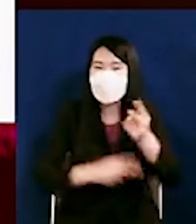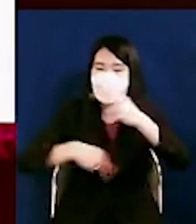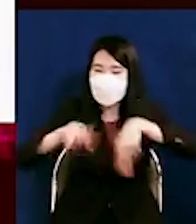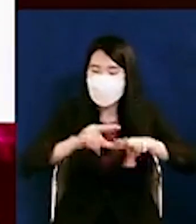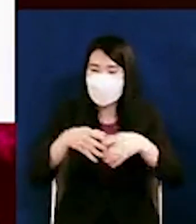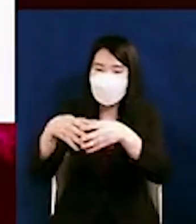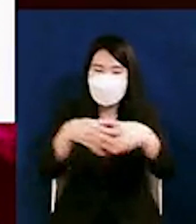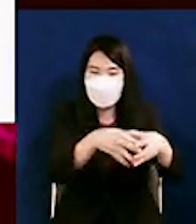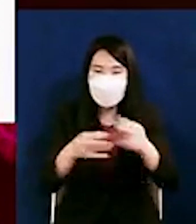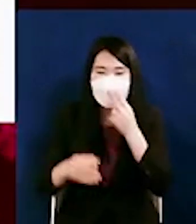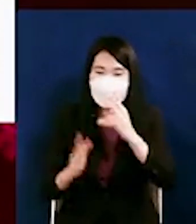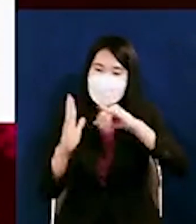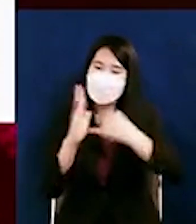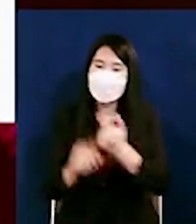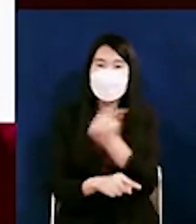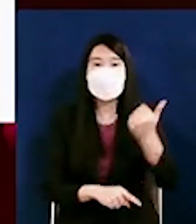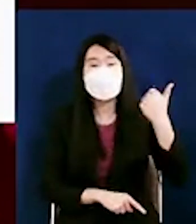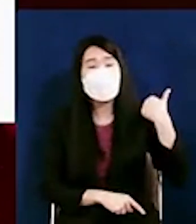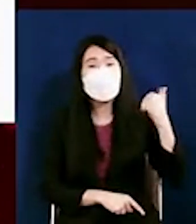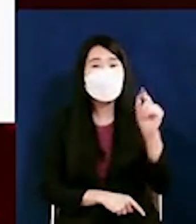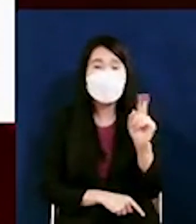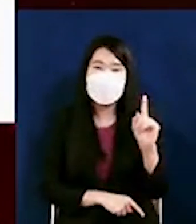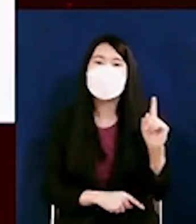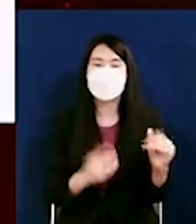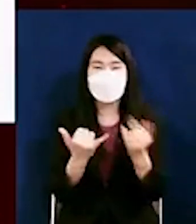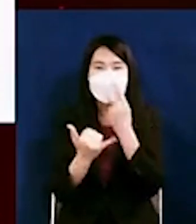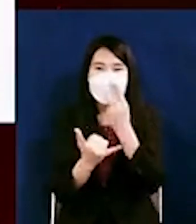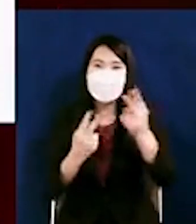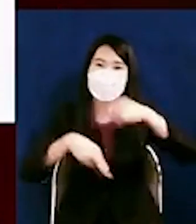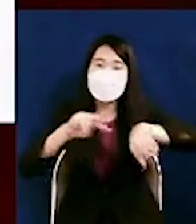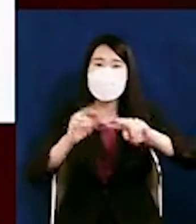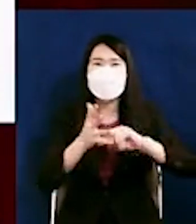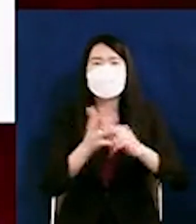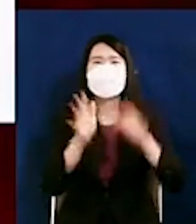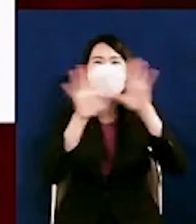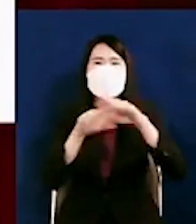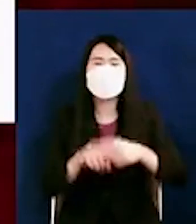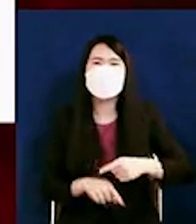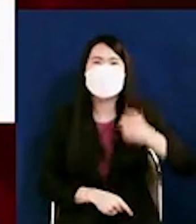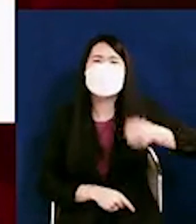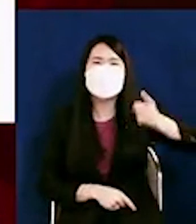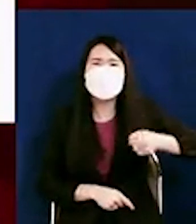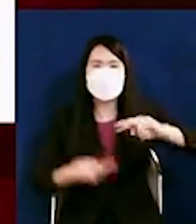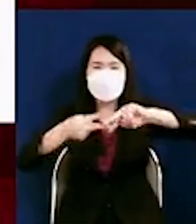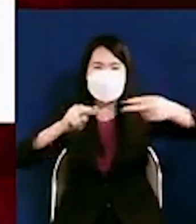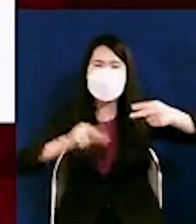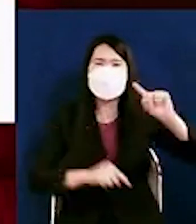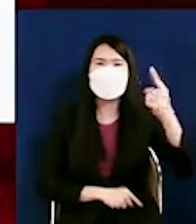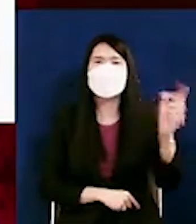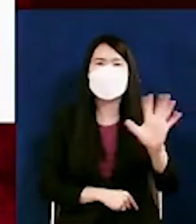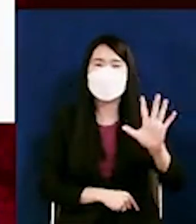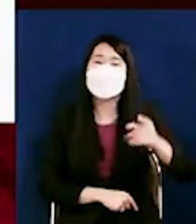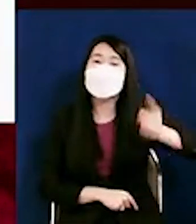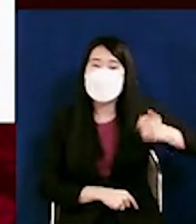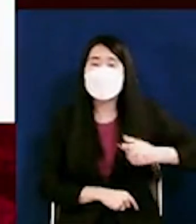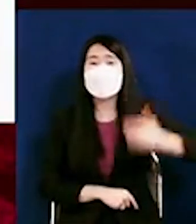ามันมีที่อื่นบ้างหรือไม่อย่างไรอันเนี้ยมันไม่ได้เชื้อใหม่นะครับอัลฟาพลัสเนี่ยได้พบเจอ